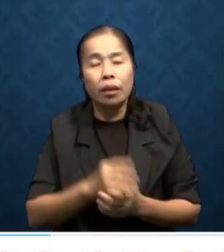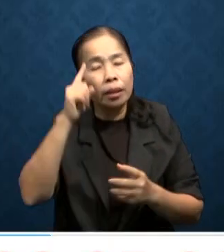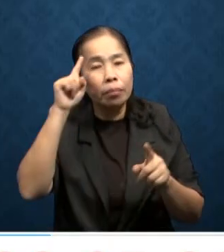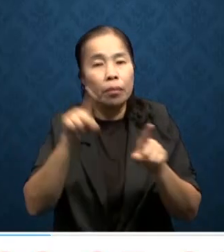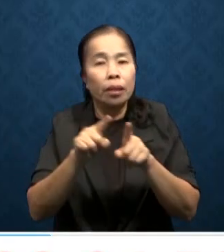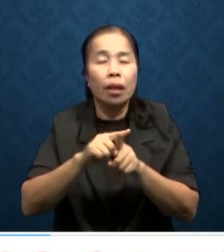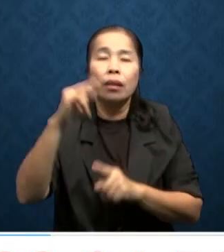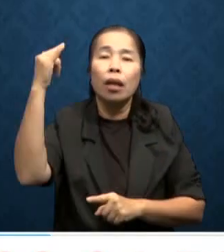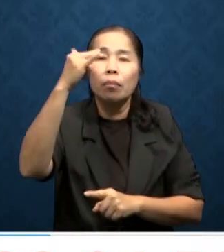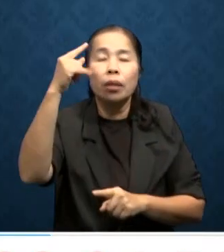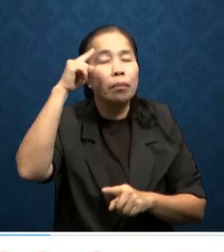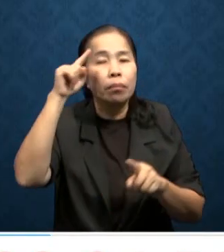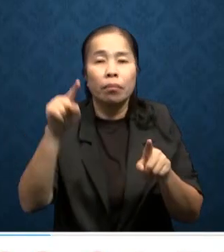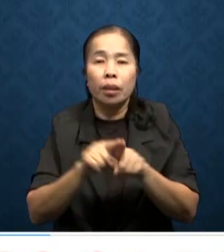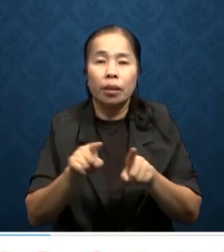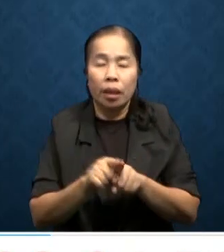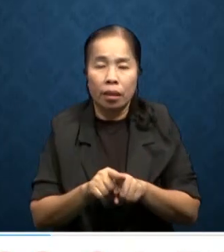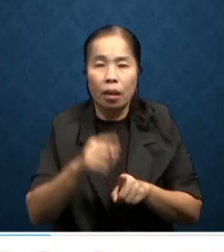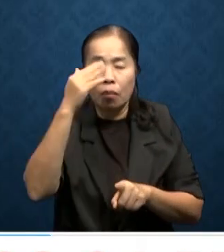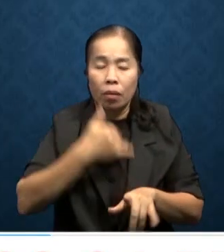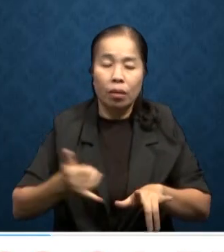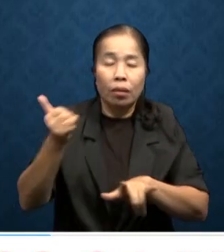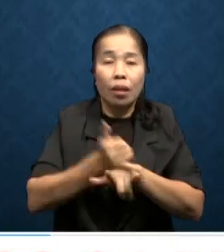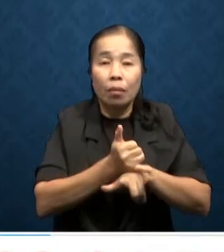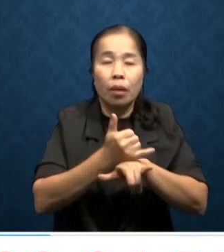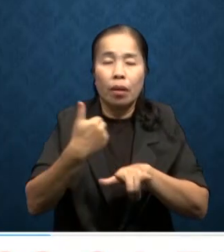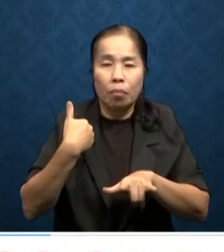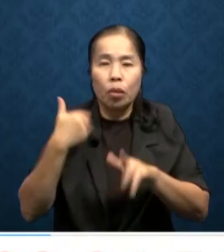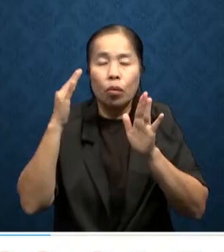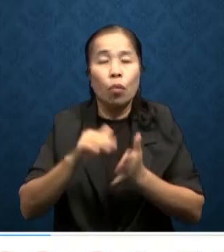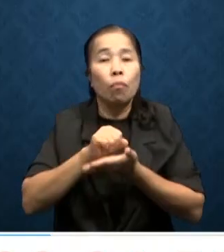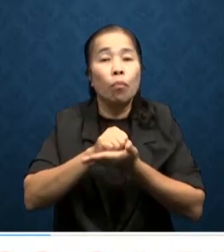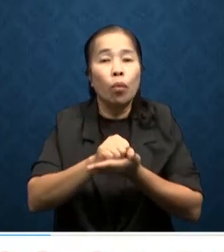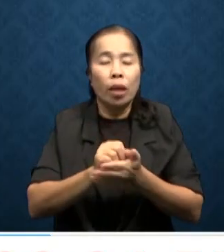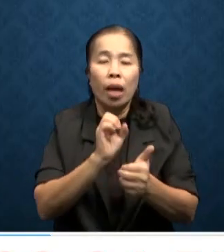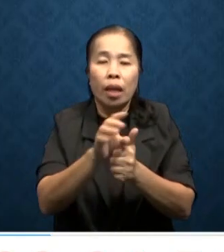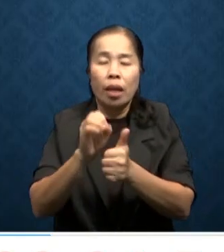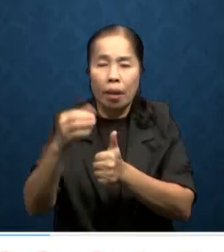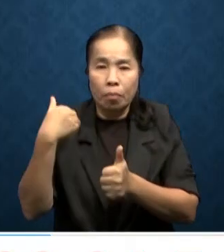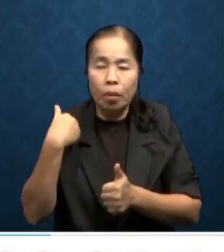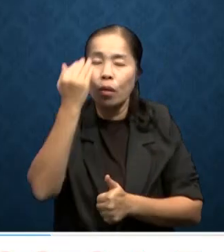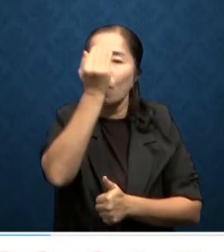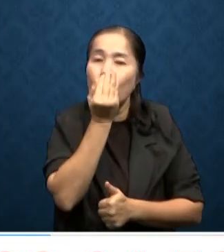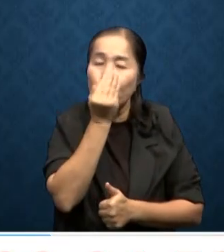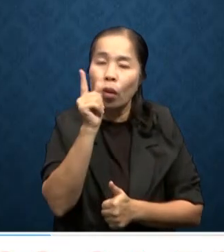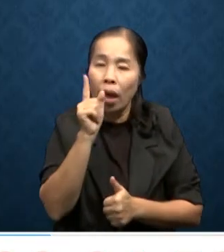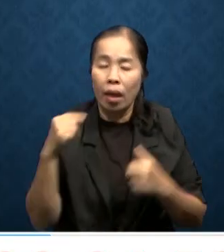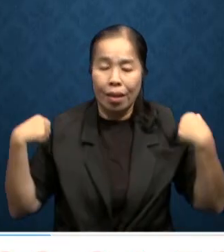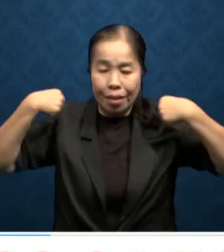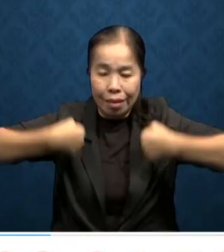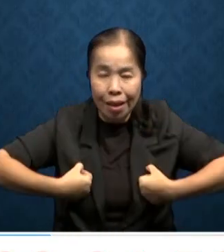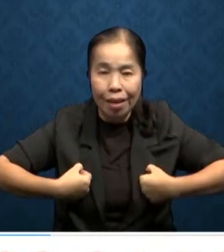ท่านได้อภิปรายไปแล้วเวลาเราขึ้นเครื่องบินก็จะมีแอร์ฮอส Stageบอกเราว่าเอ่อความปลอดภัยเราทำอย่างไร